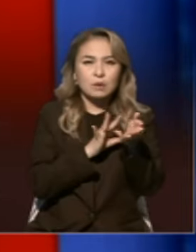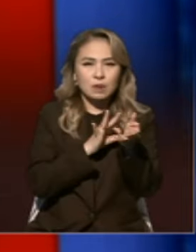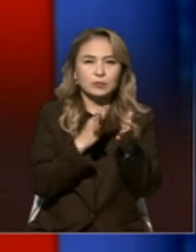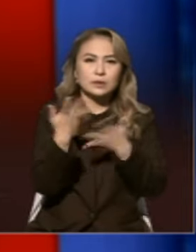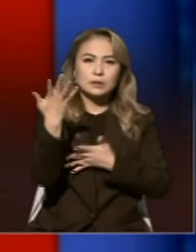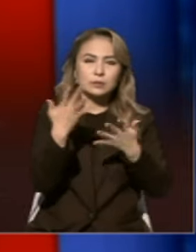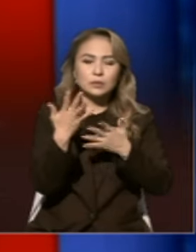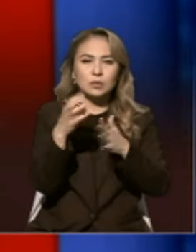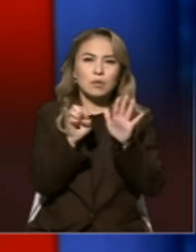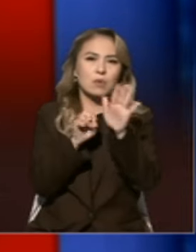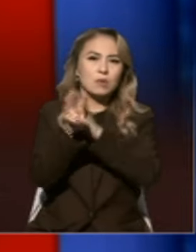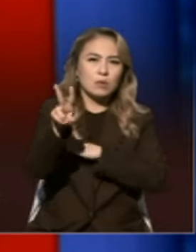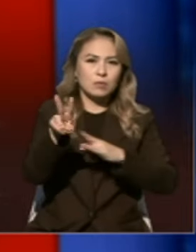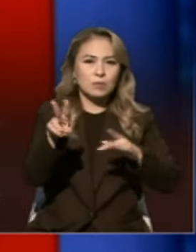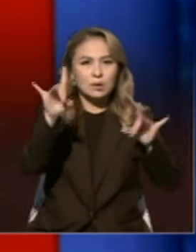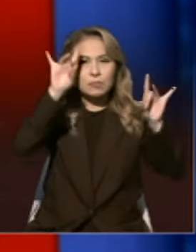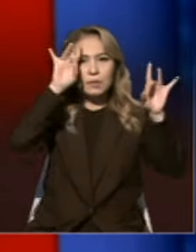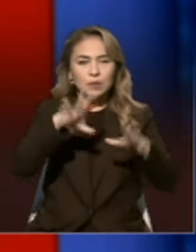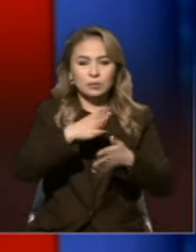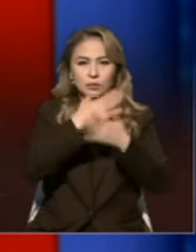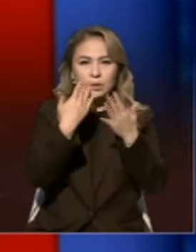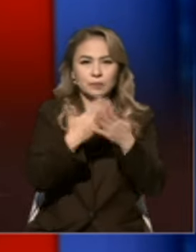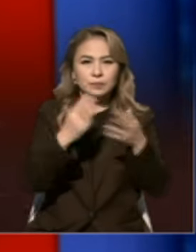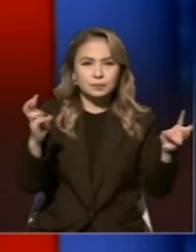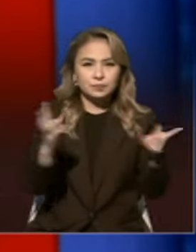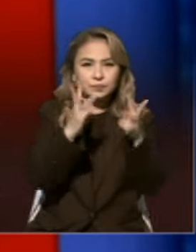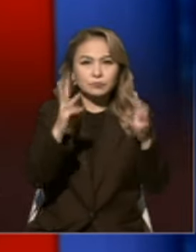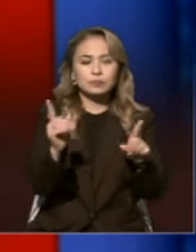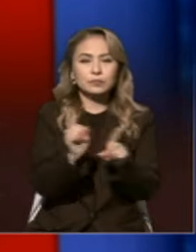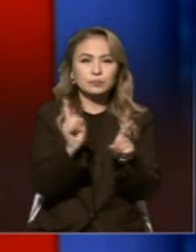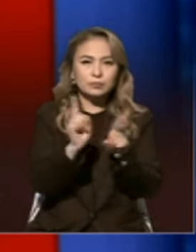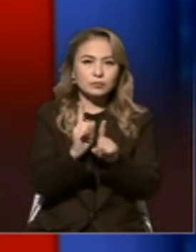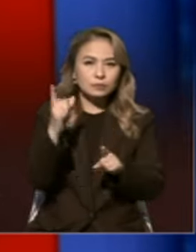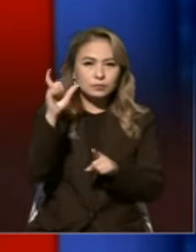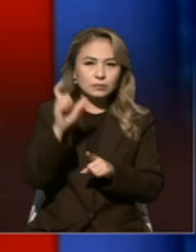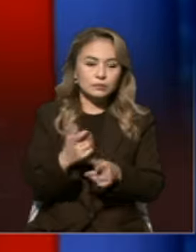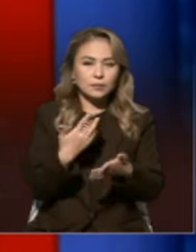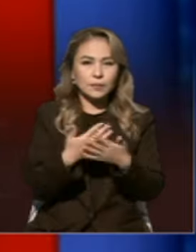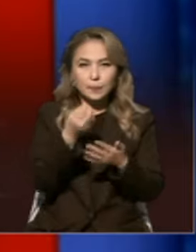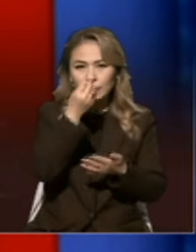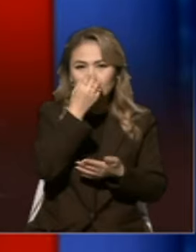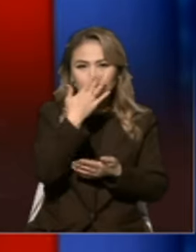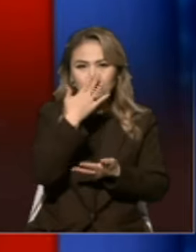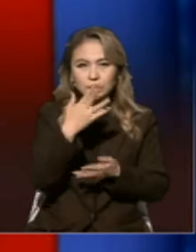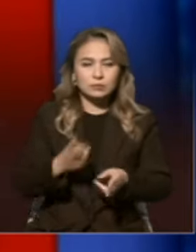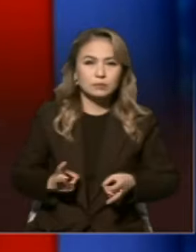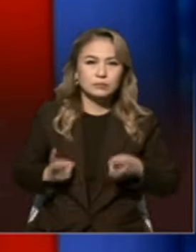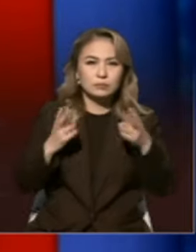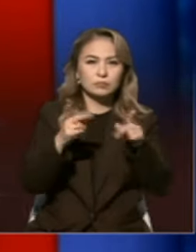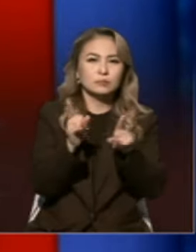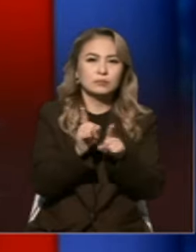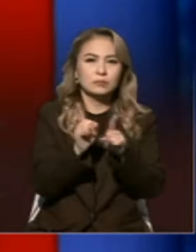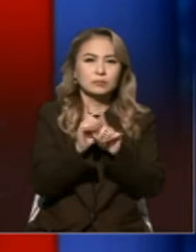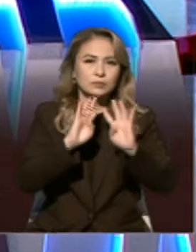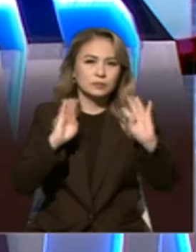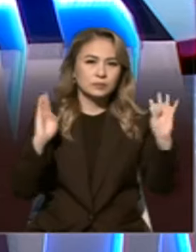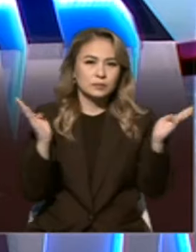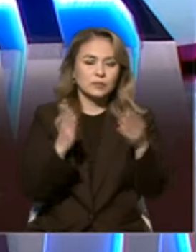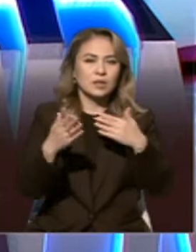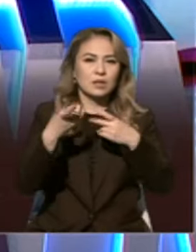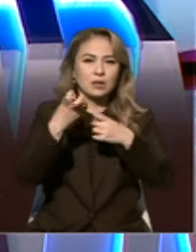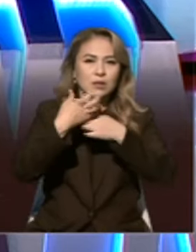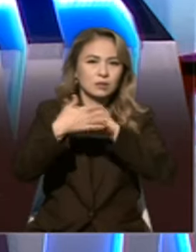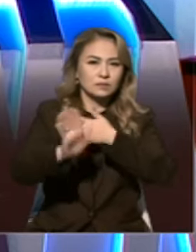болған жоқ. Бір үйде өрт болды, өрт болған жағдайда ана бір кісінің, япондық бір кісінің жаңа барып, өз жан жақтың бәрін қымтап, есікті